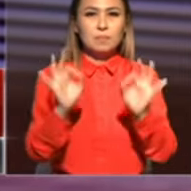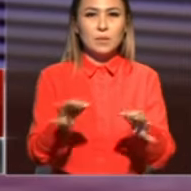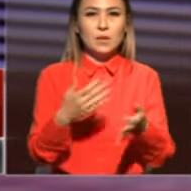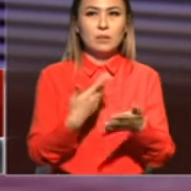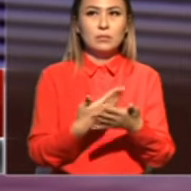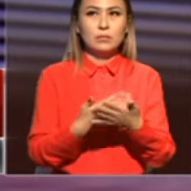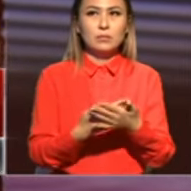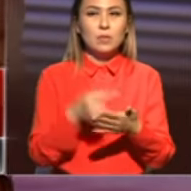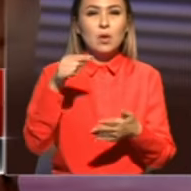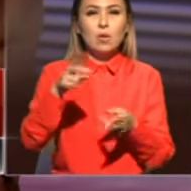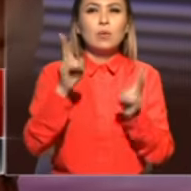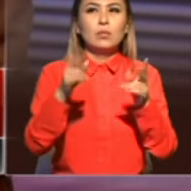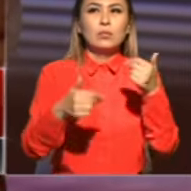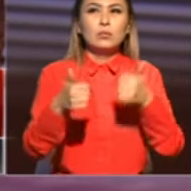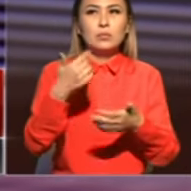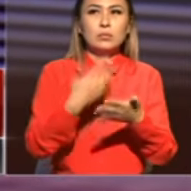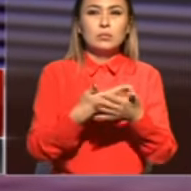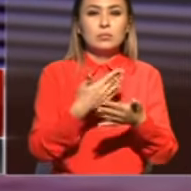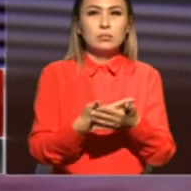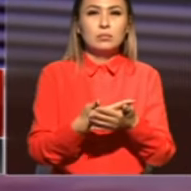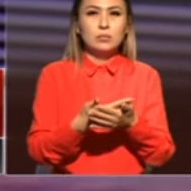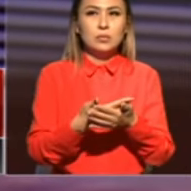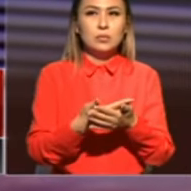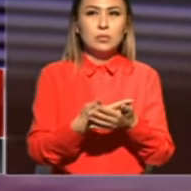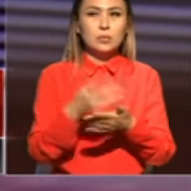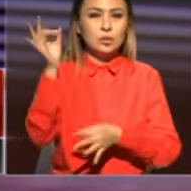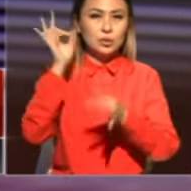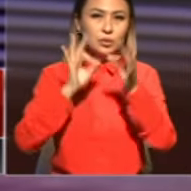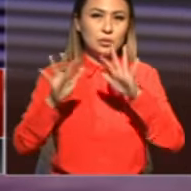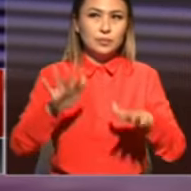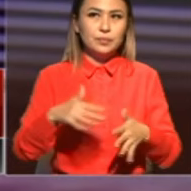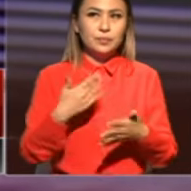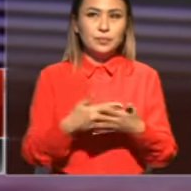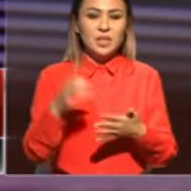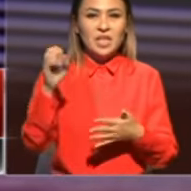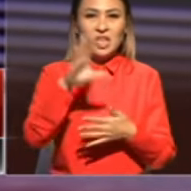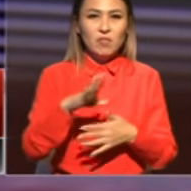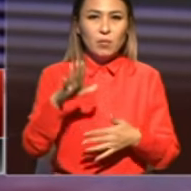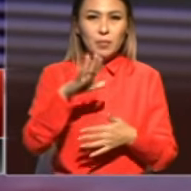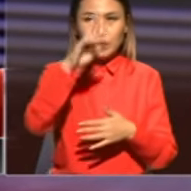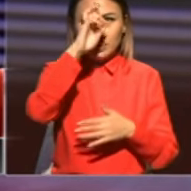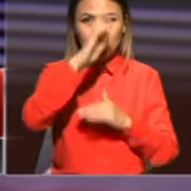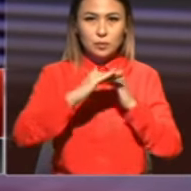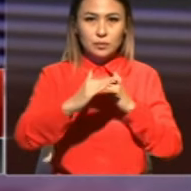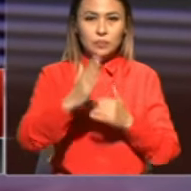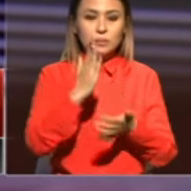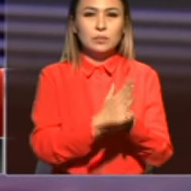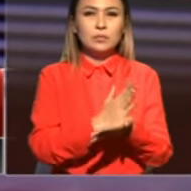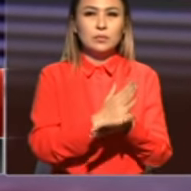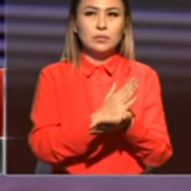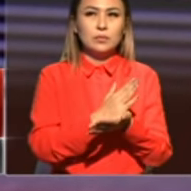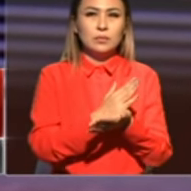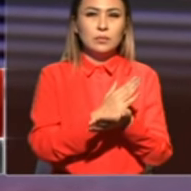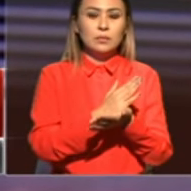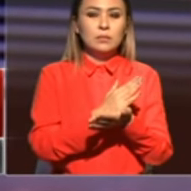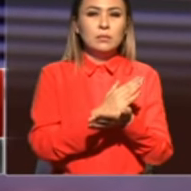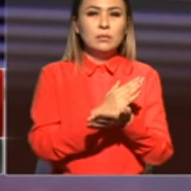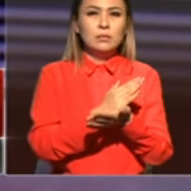кіммен салыстырасың мысалы? Мысалы дамушы елдер мына шығыс Европа елдері бар, сосын посткеңестік елдер